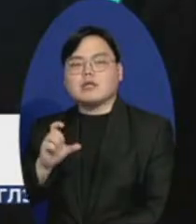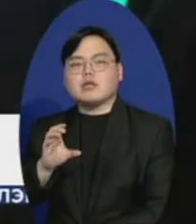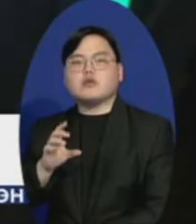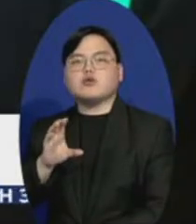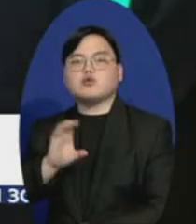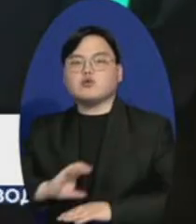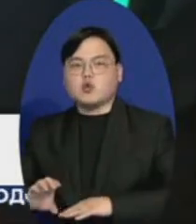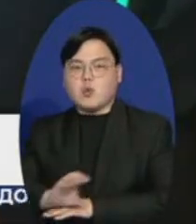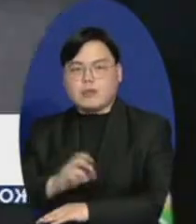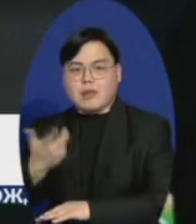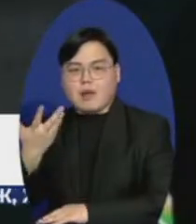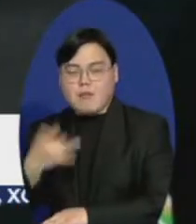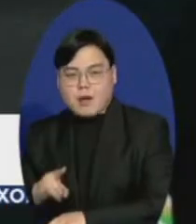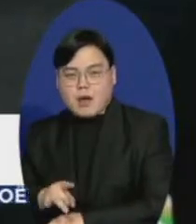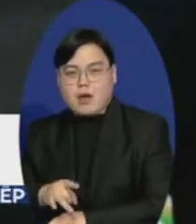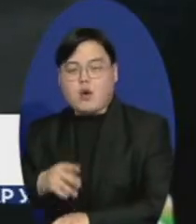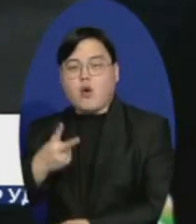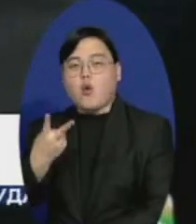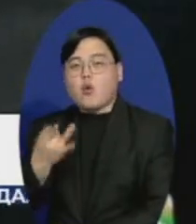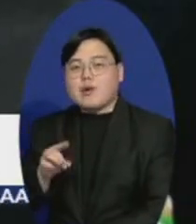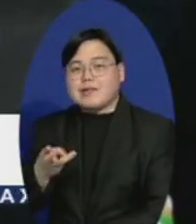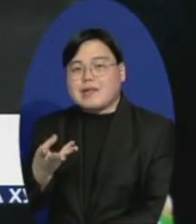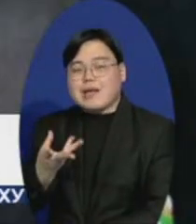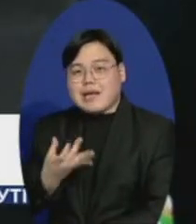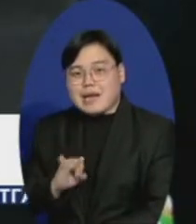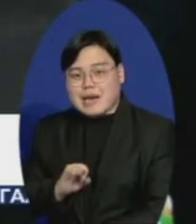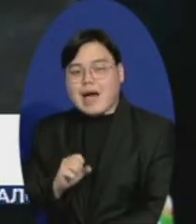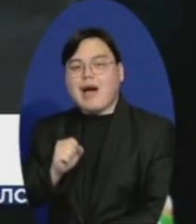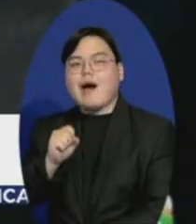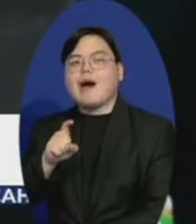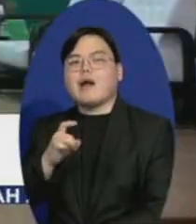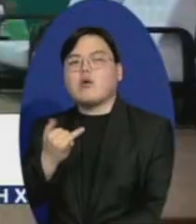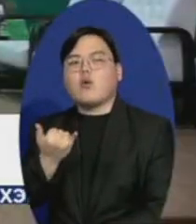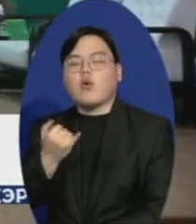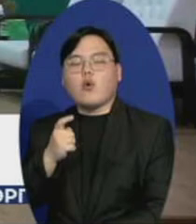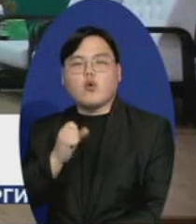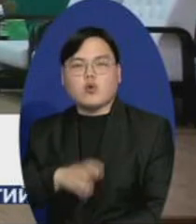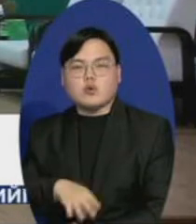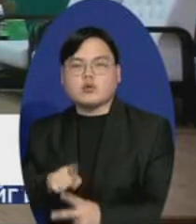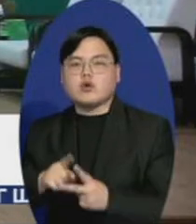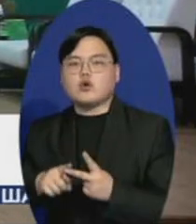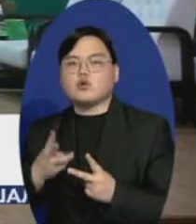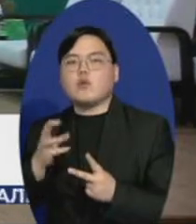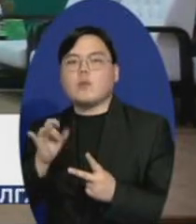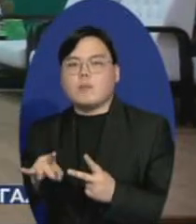бол Үр тариа Улаан Буудаан ургацаараа Арх ус сум тэргүүлж Сүмбэр сум удааллаа.